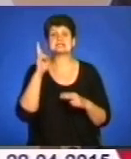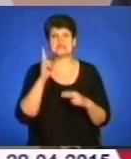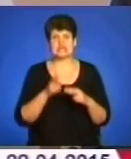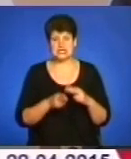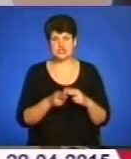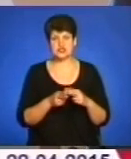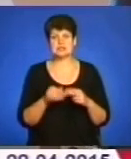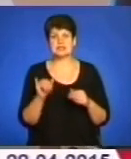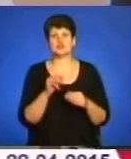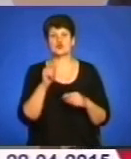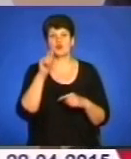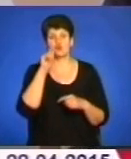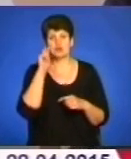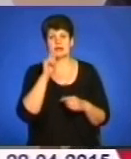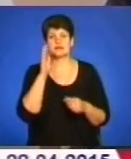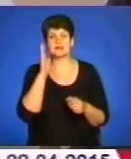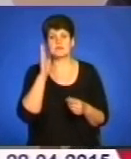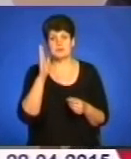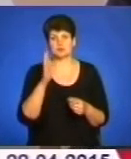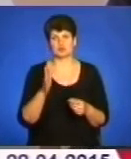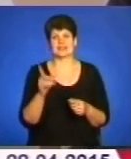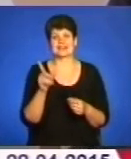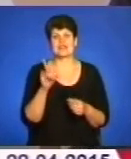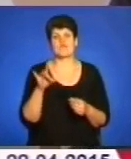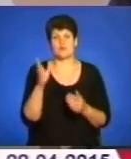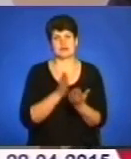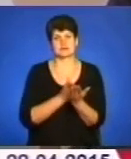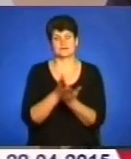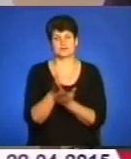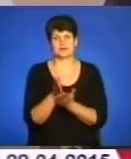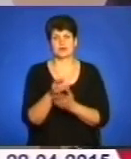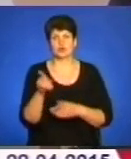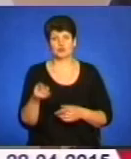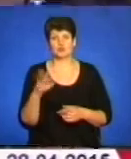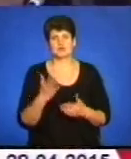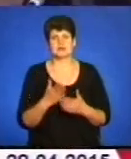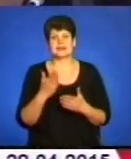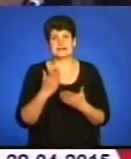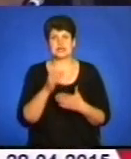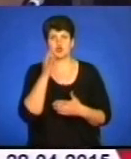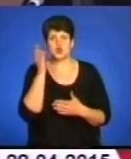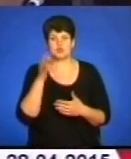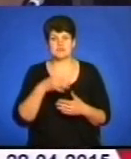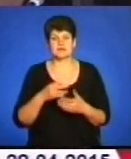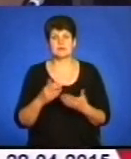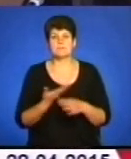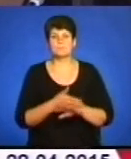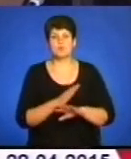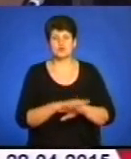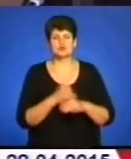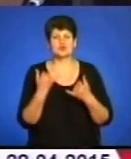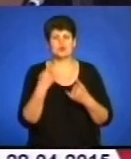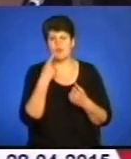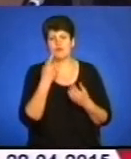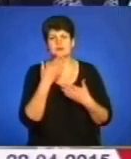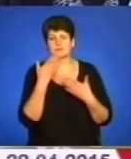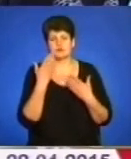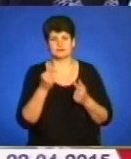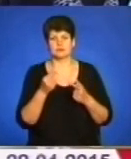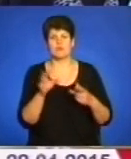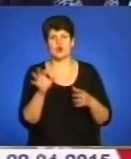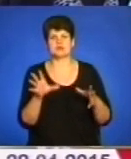тому, що Україна має бути тільки йти європейським шляхом. І тут у нас є досвід Польщі. Сьогодні мова вже не про можливості